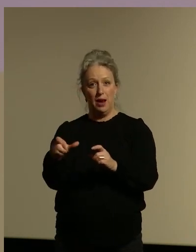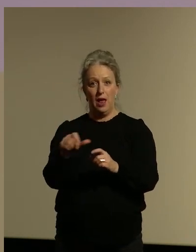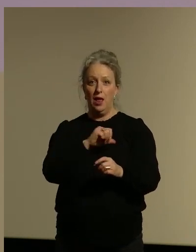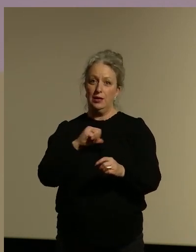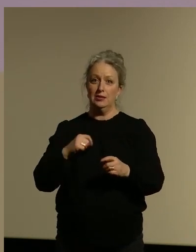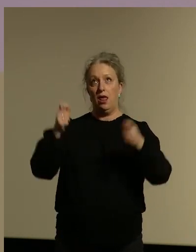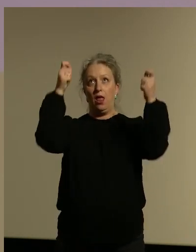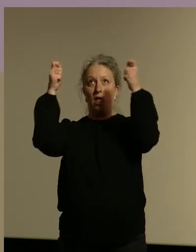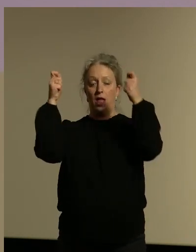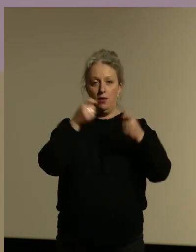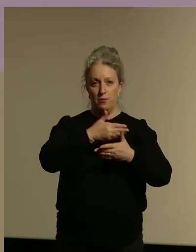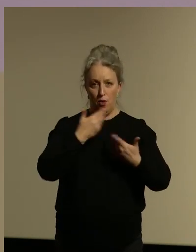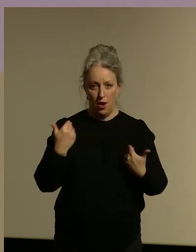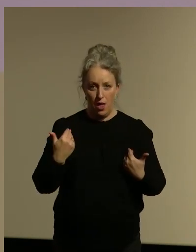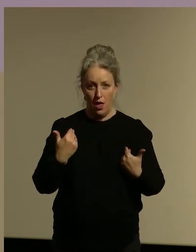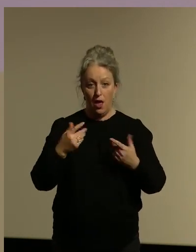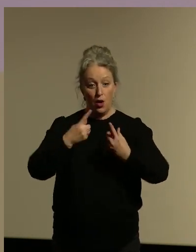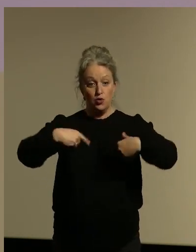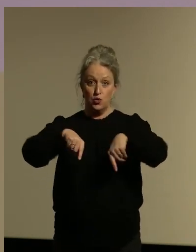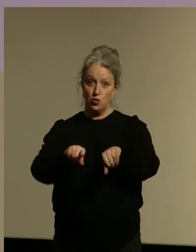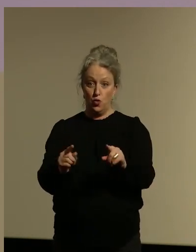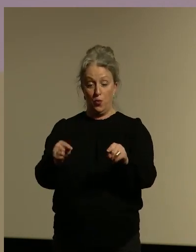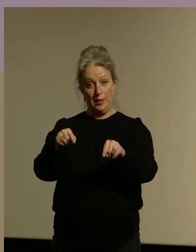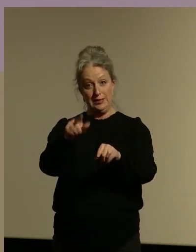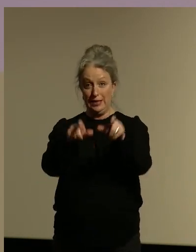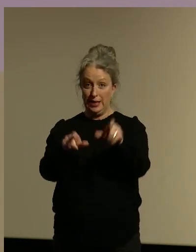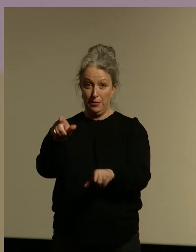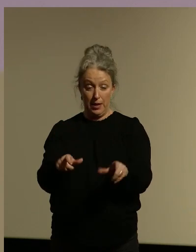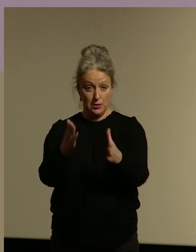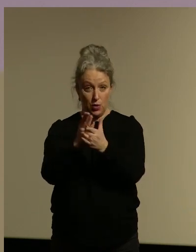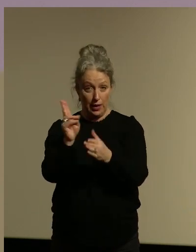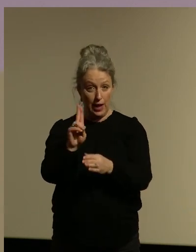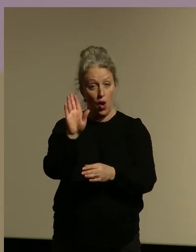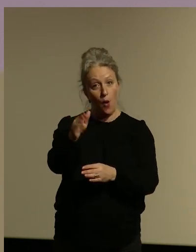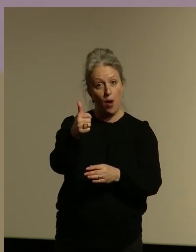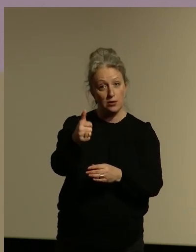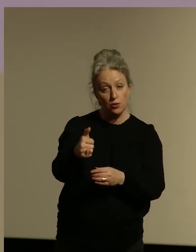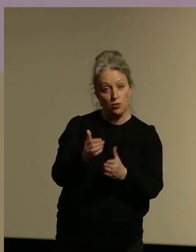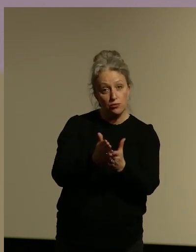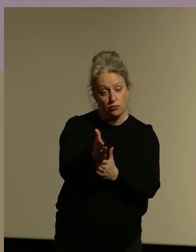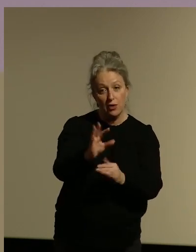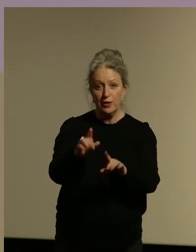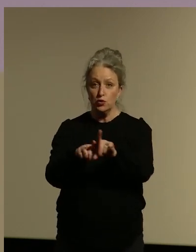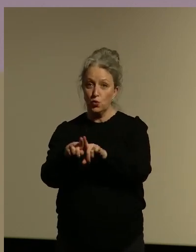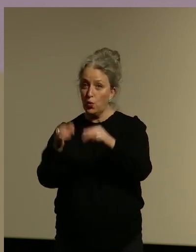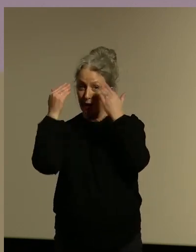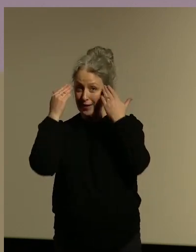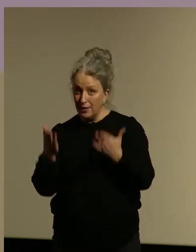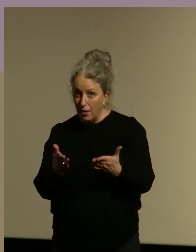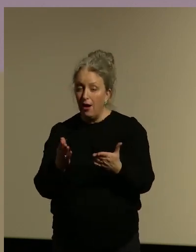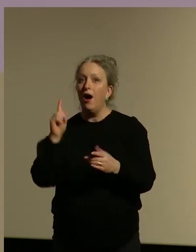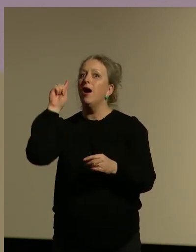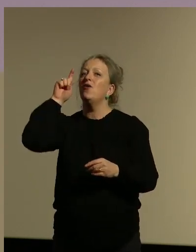ja kui ruumis on inimesi, kelle seksuaalset sättumust või sugu te kindlalt ei tea, siis on väga suur